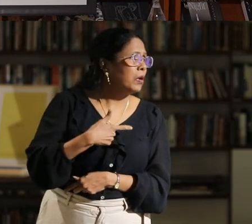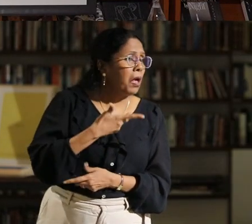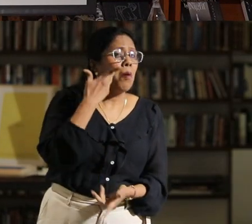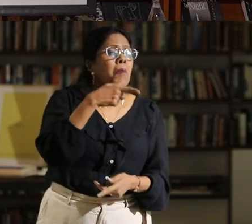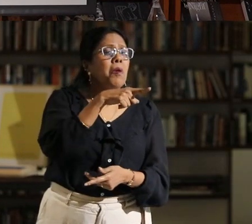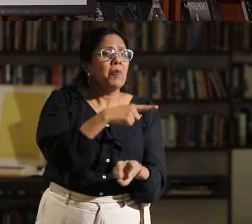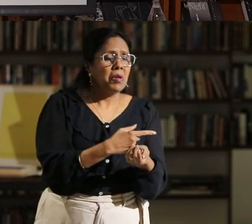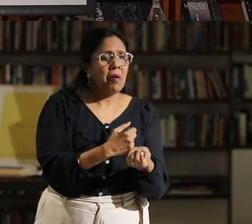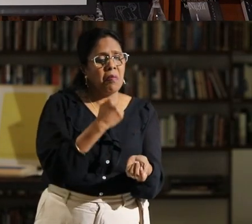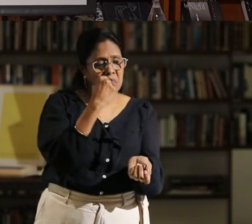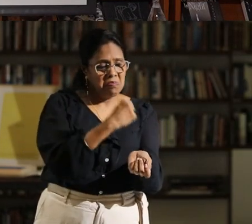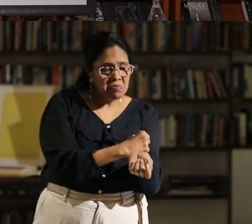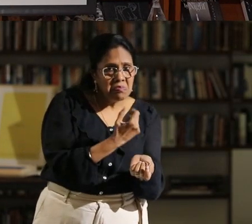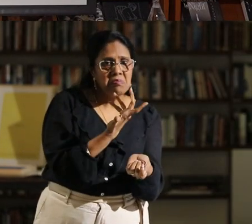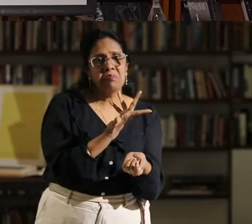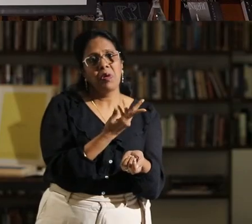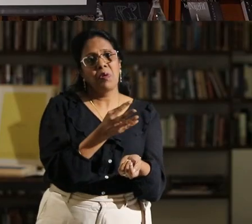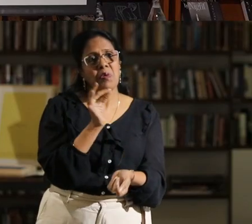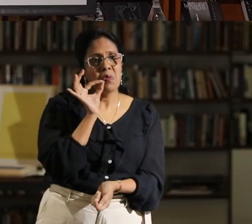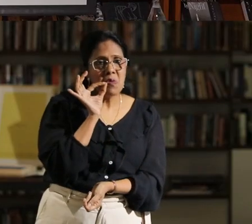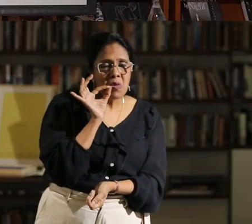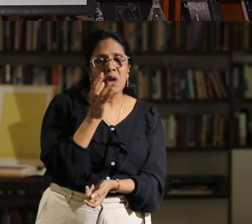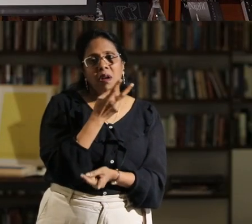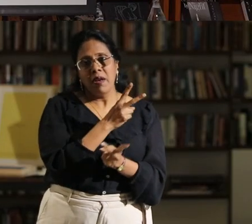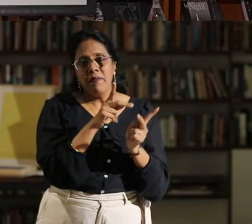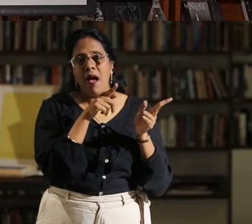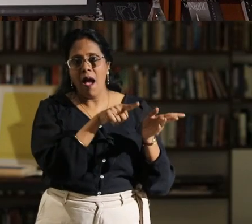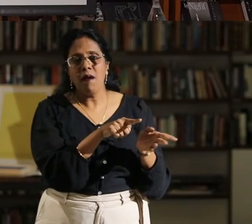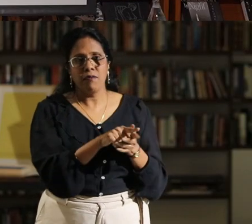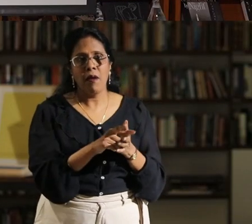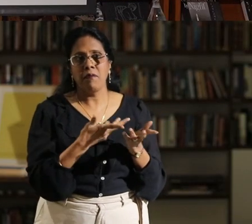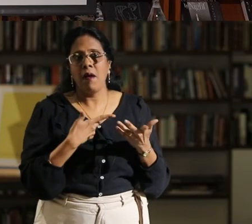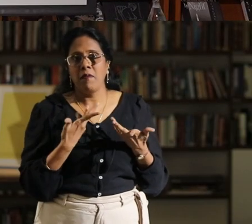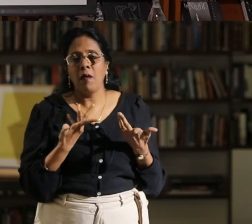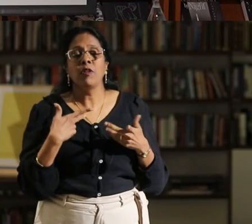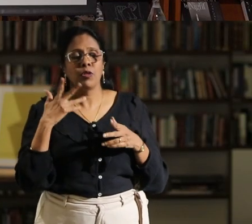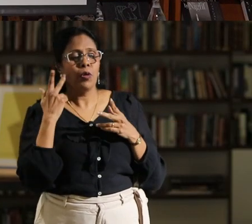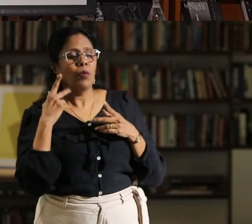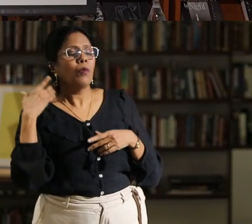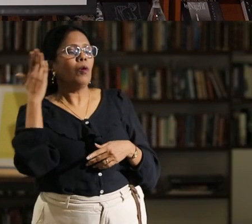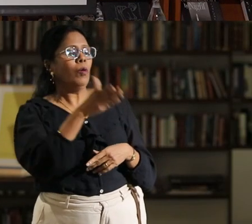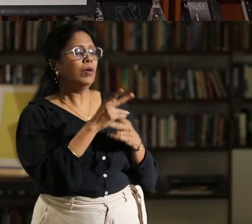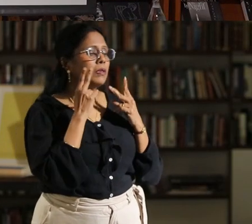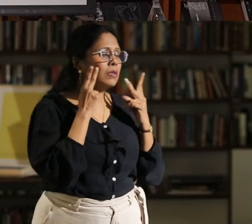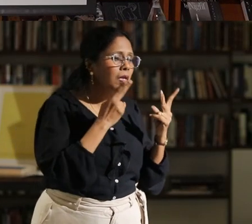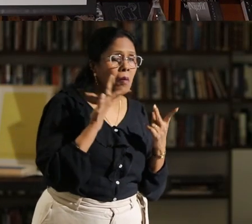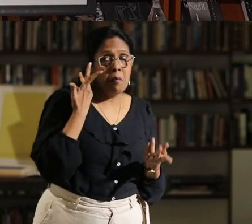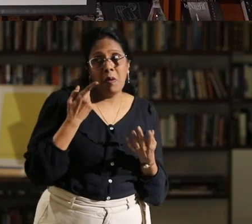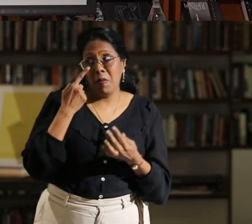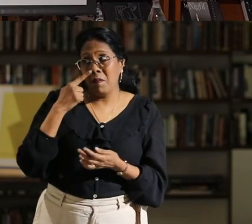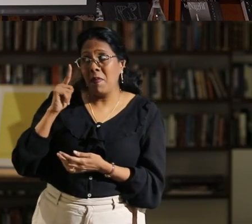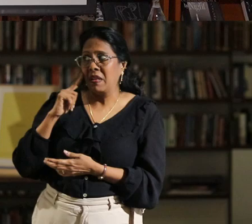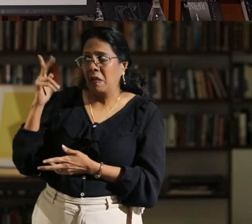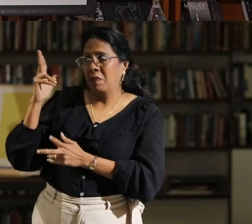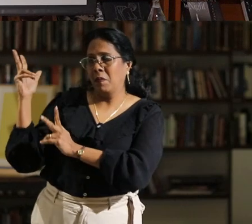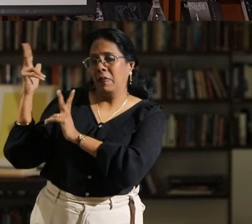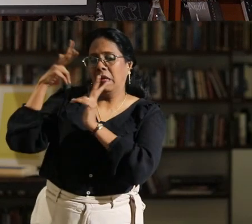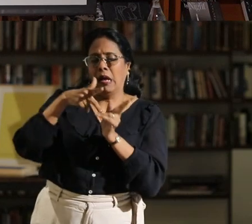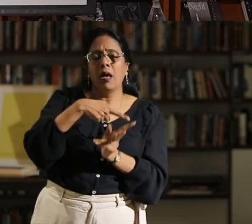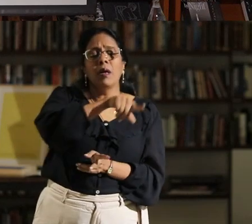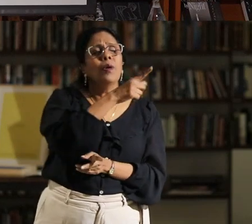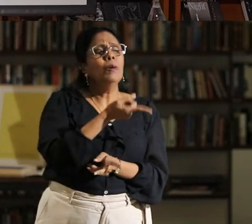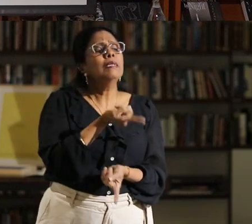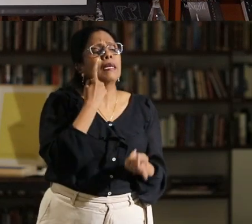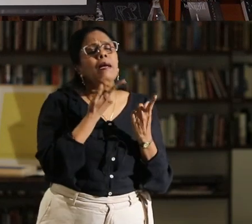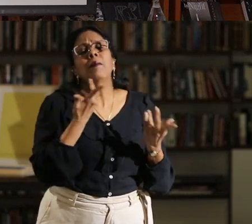मतलब drugs and stuff happen there. So I just kind of go and keep an eye out. Eye out means parents must have told him कि